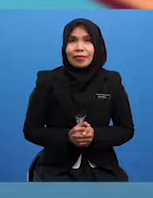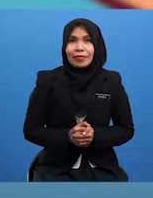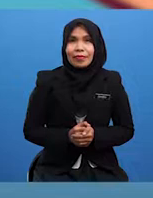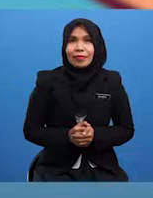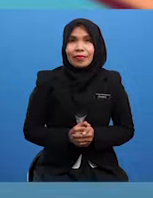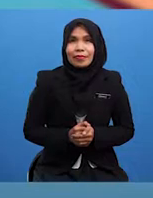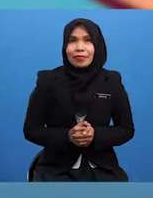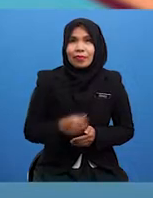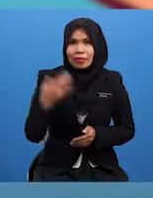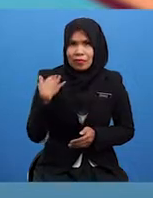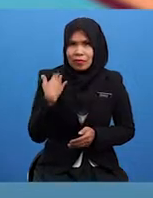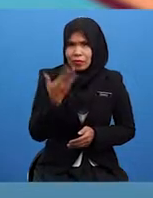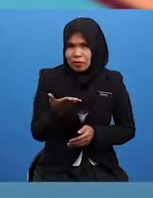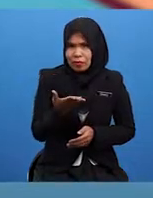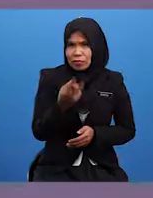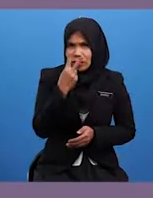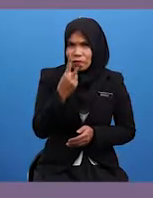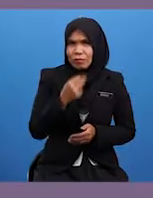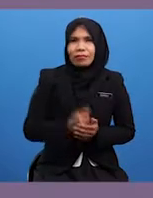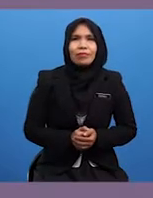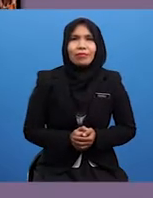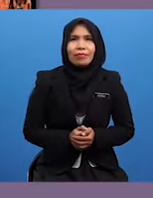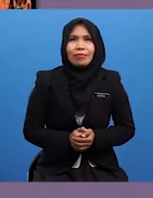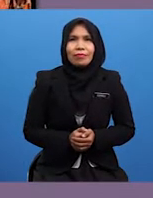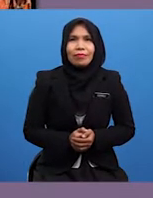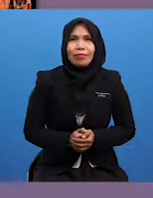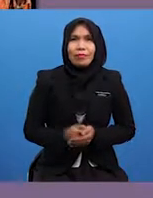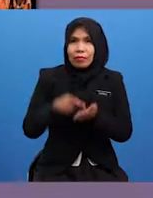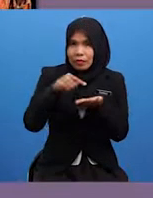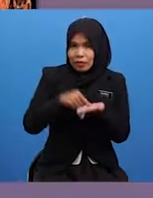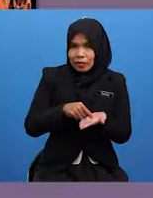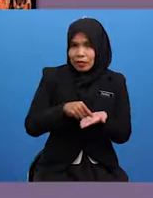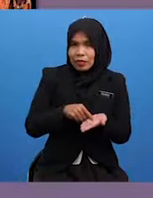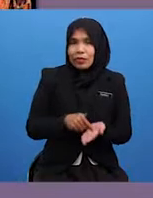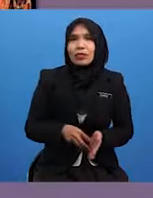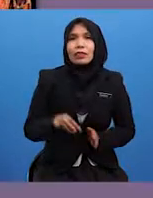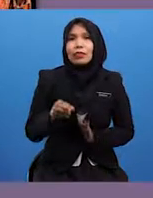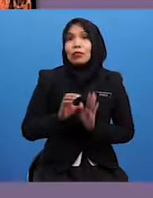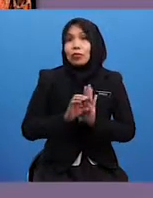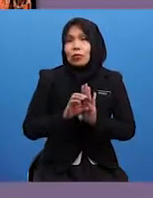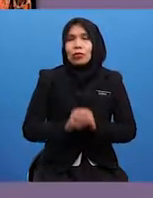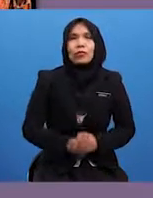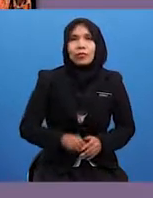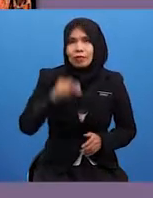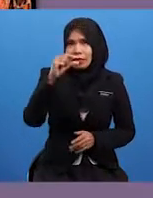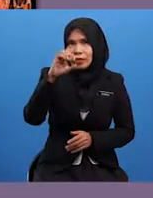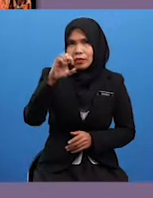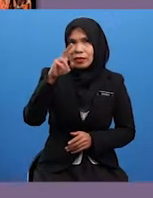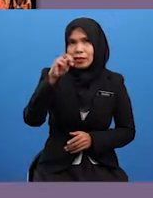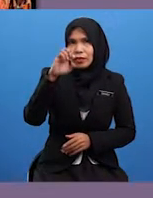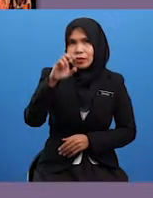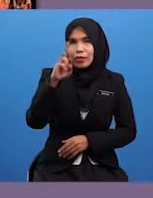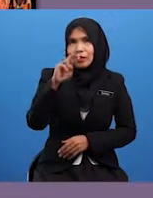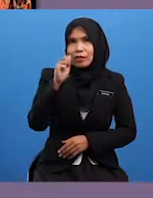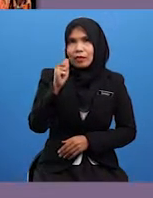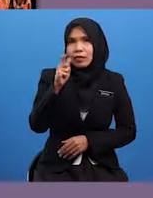Pernahkah kamu melihat generator sebelum ini? Ini merupakan sebuah generator. Antara kegunaannya adalah